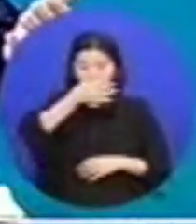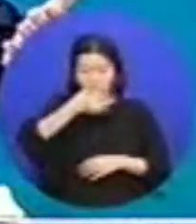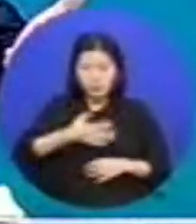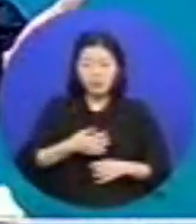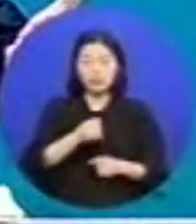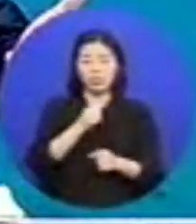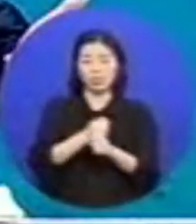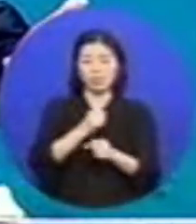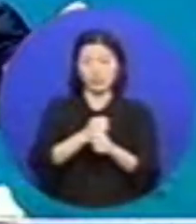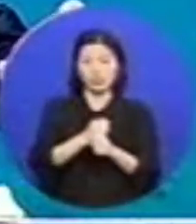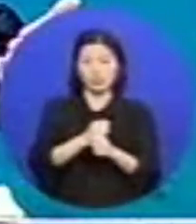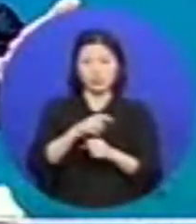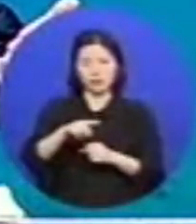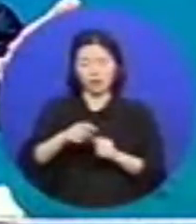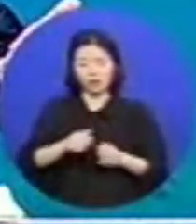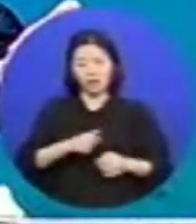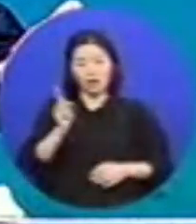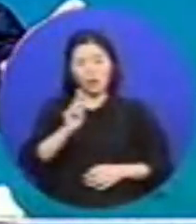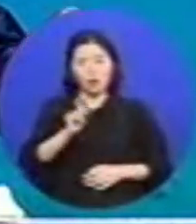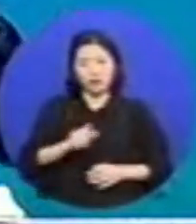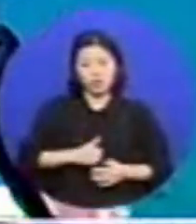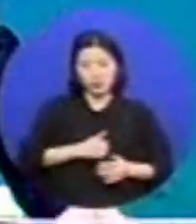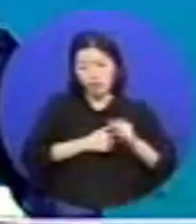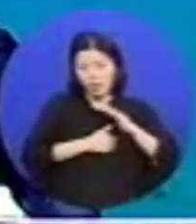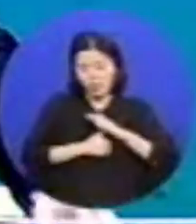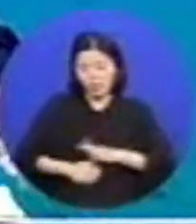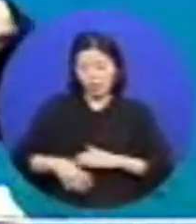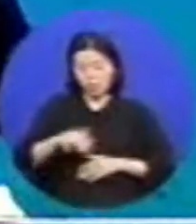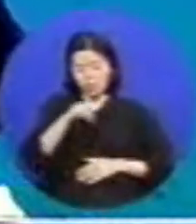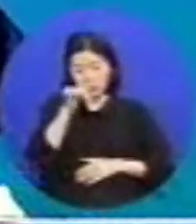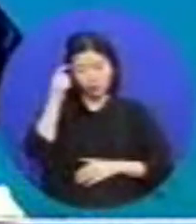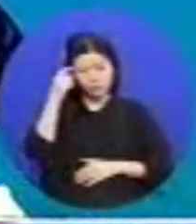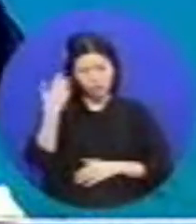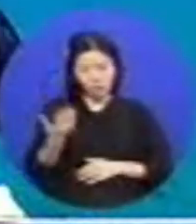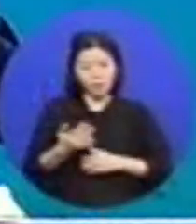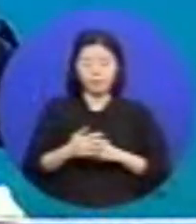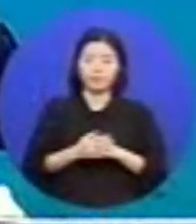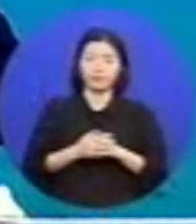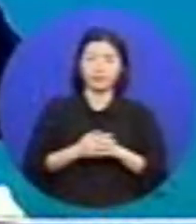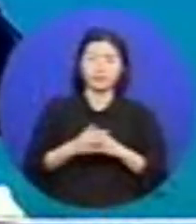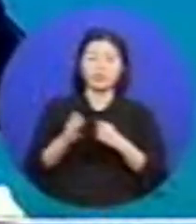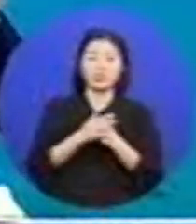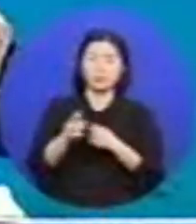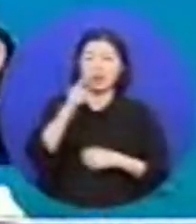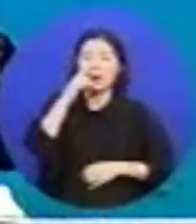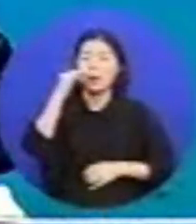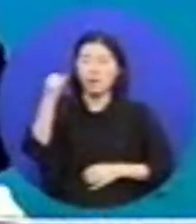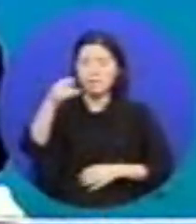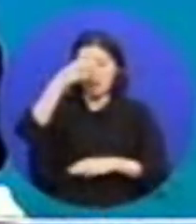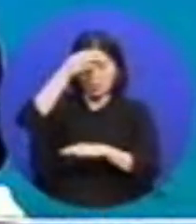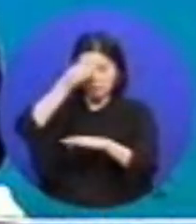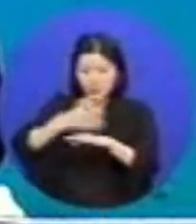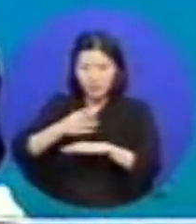엄마는 어떻게 그걸 견뎌낼 수 있었을까. 엄마 미안해요. 엄마